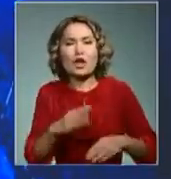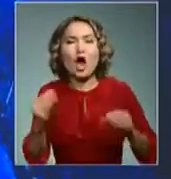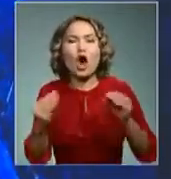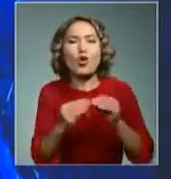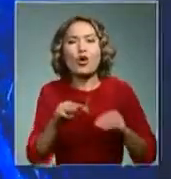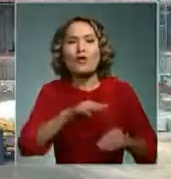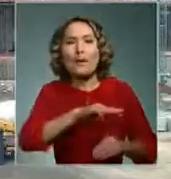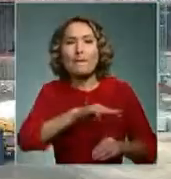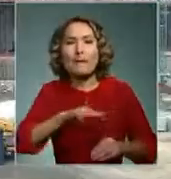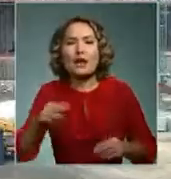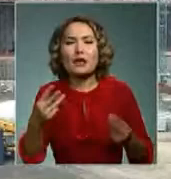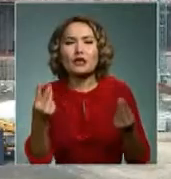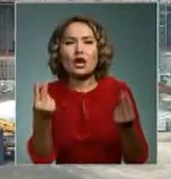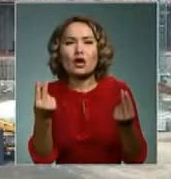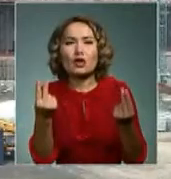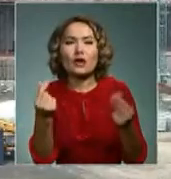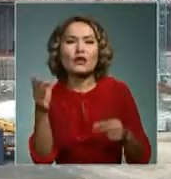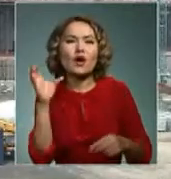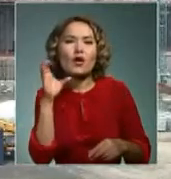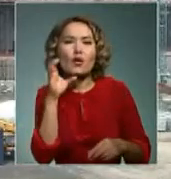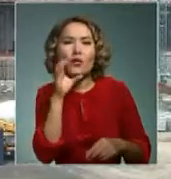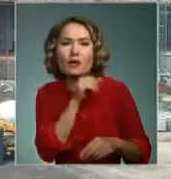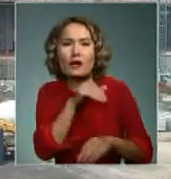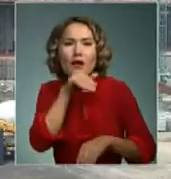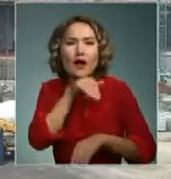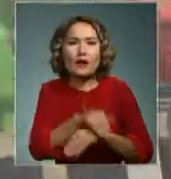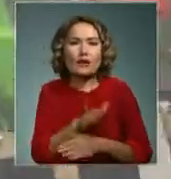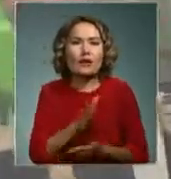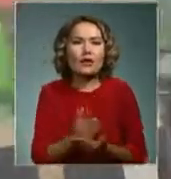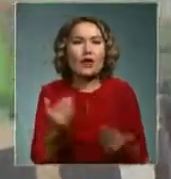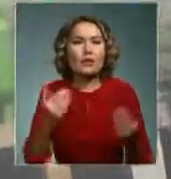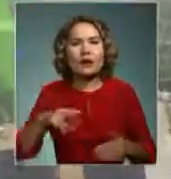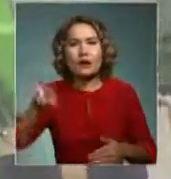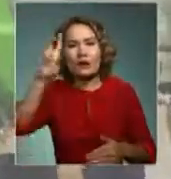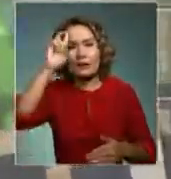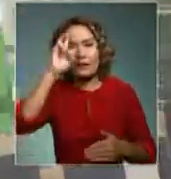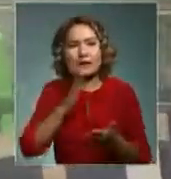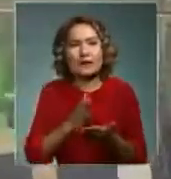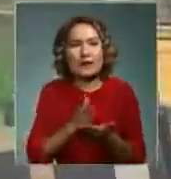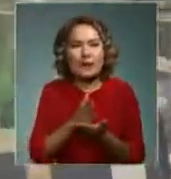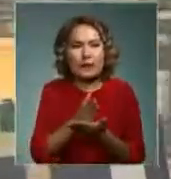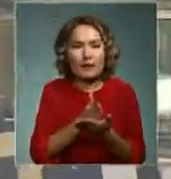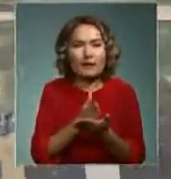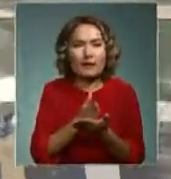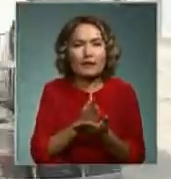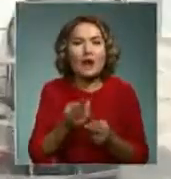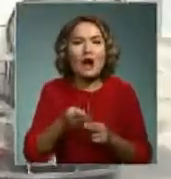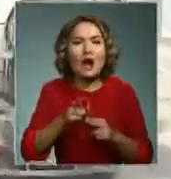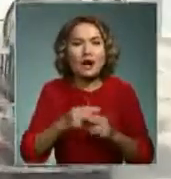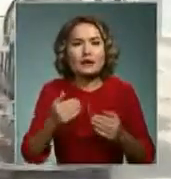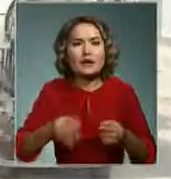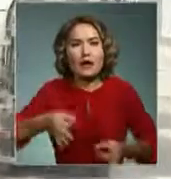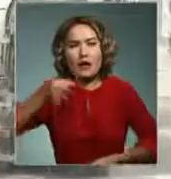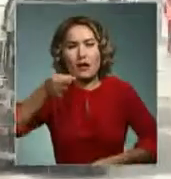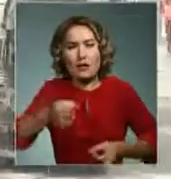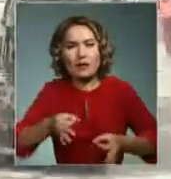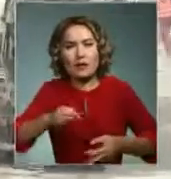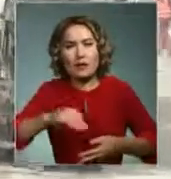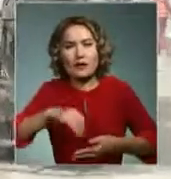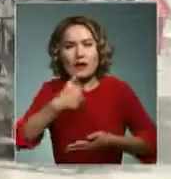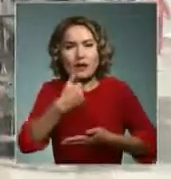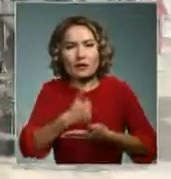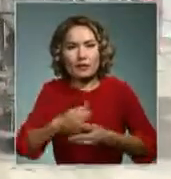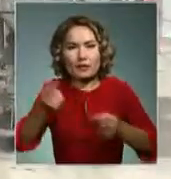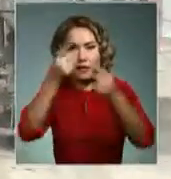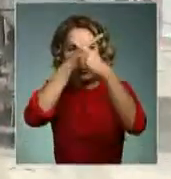миллиард теңгеден астам қыруар қаржының қолды болғаны анықталып отыр. Бұл туралы бүгін мемлекеттік қызмет істері және сыбайлас жемқорлыққа қарсы іс-қимыл